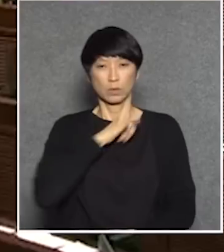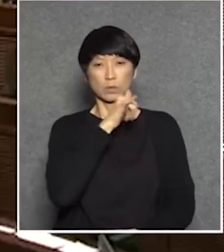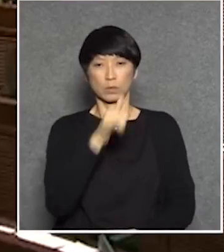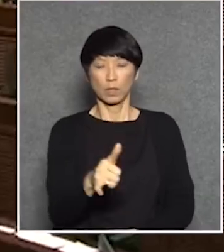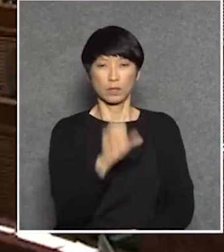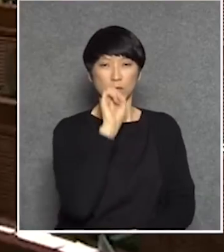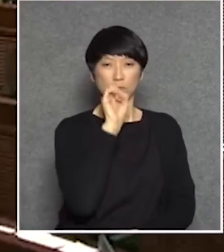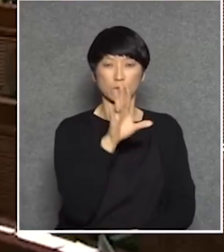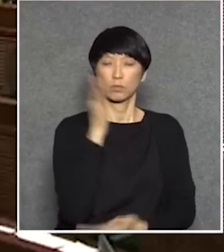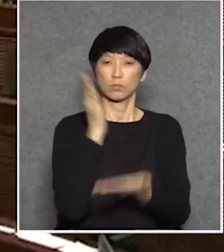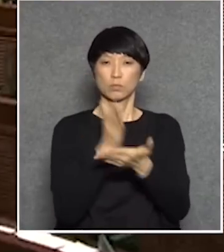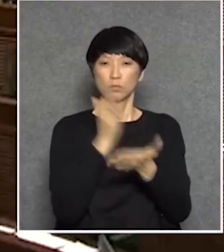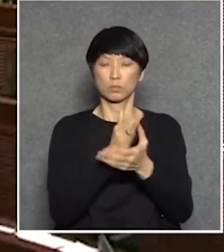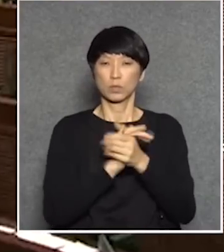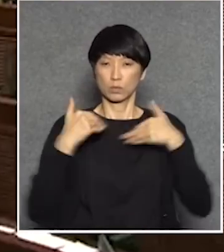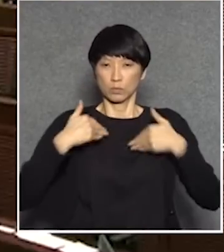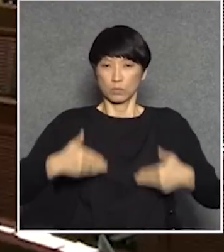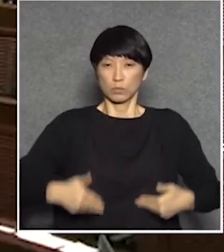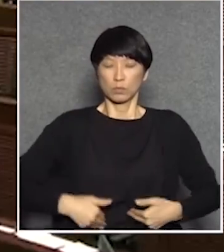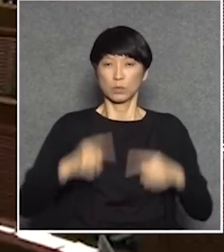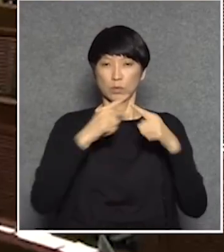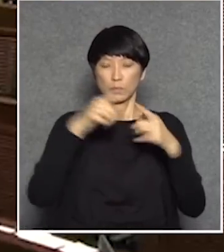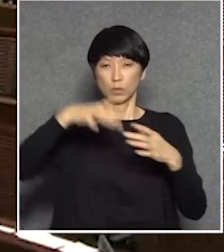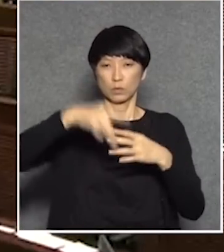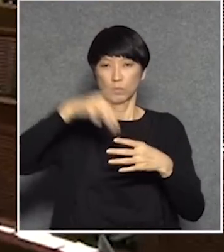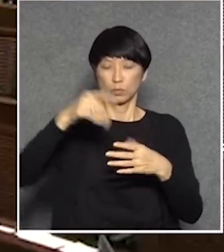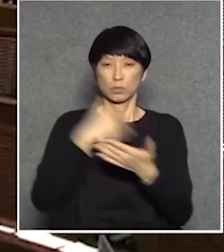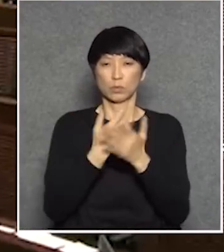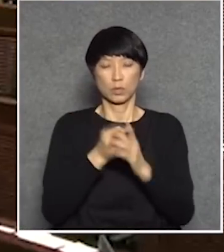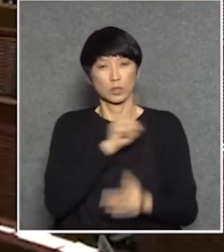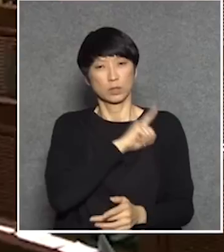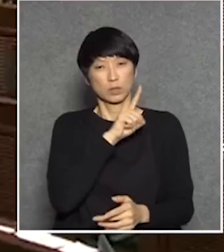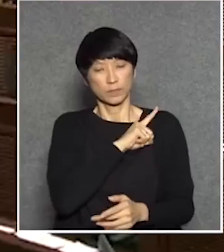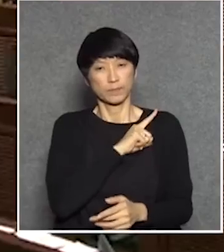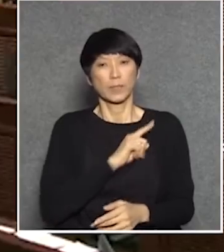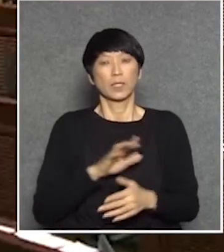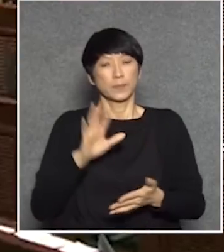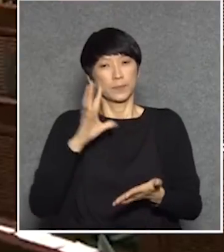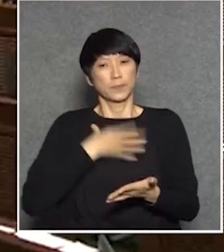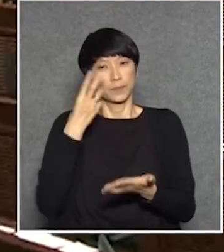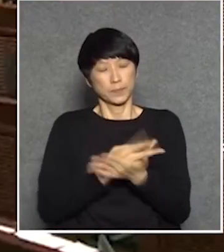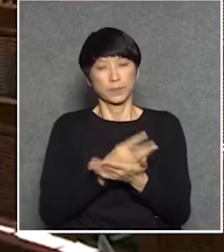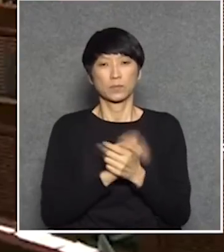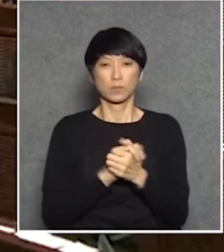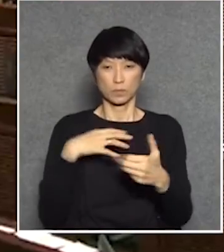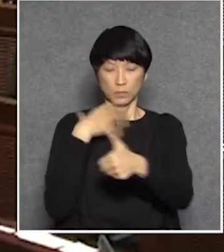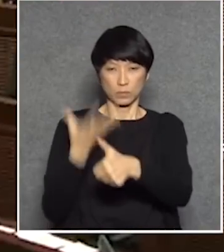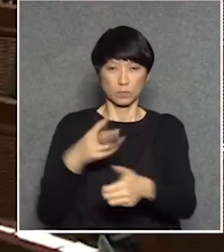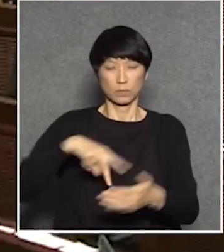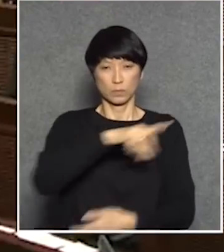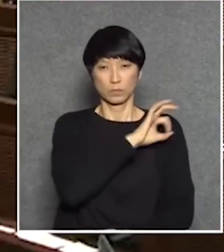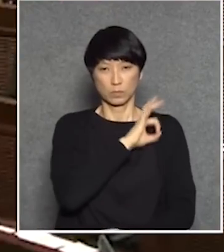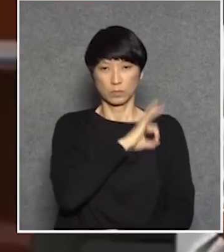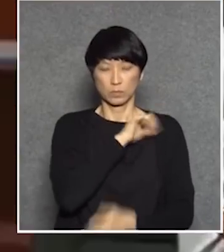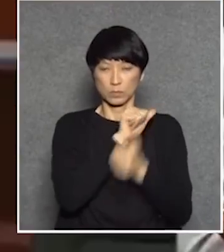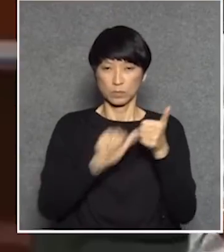同嘅，因為佢畢竟係一個民選嘅議員，佢自己都有啲避忌啊嘛，係咪？咁啊，當然啦，委任你做行政會議。嘅成員啊，梗係